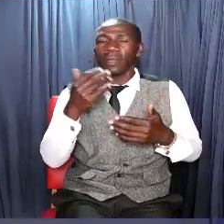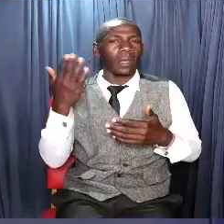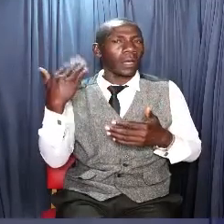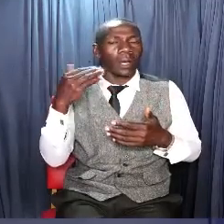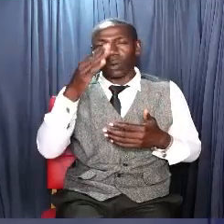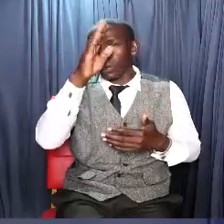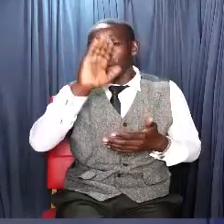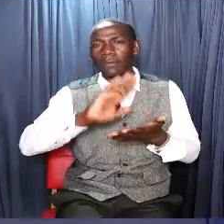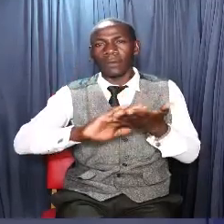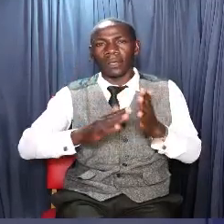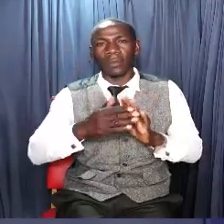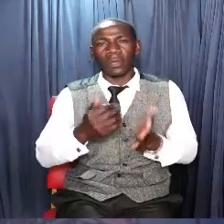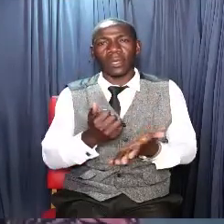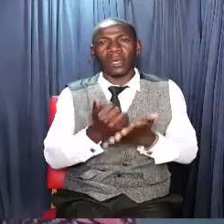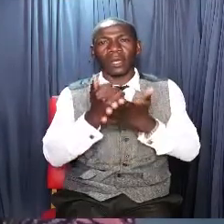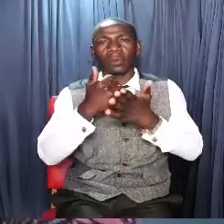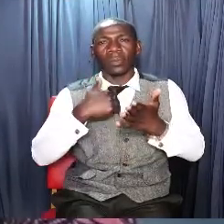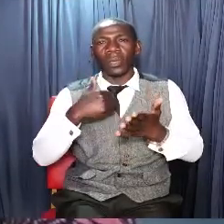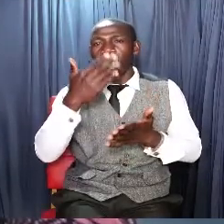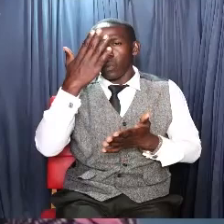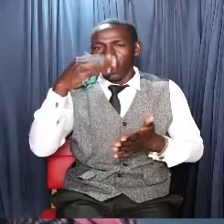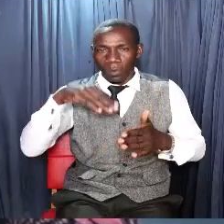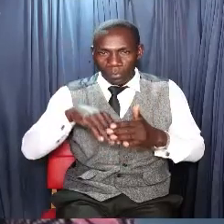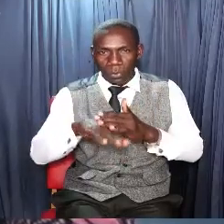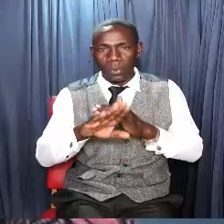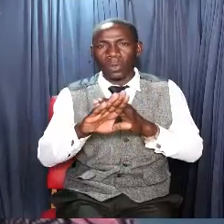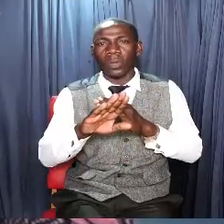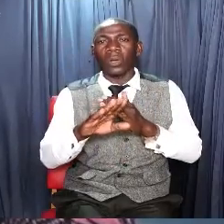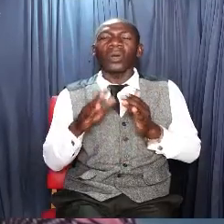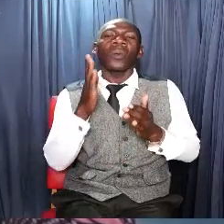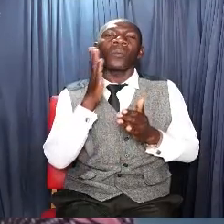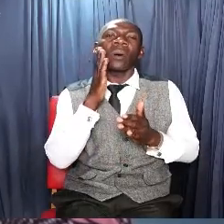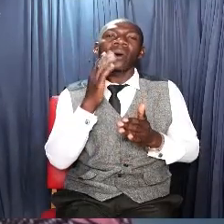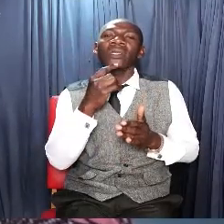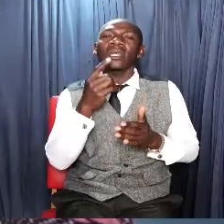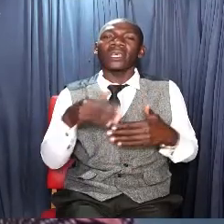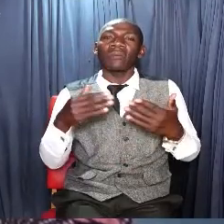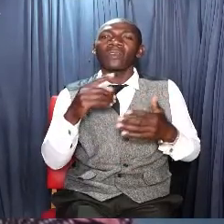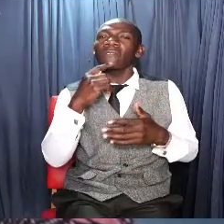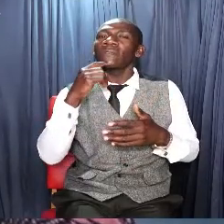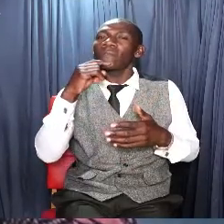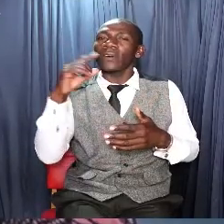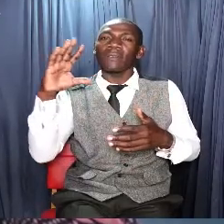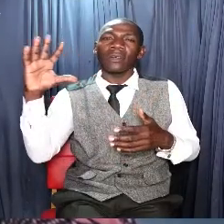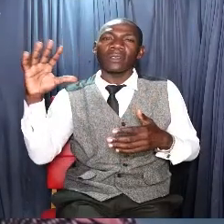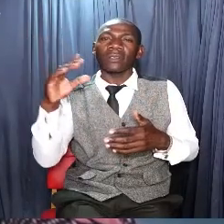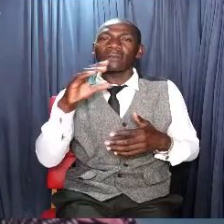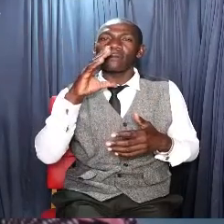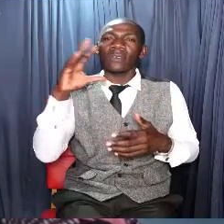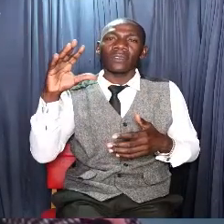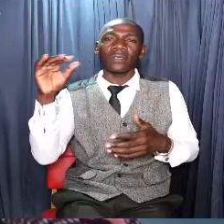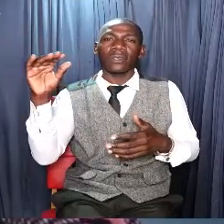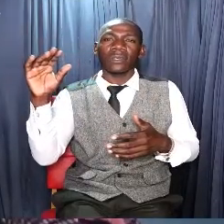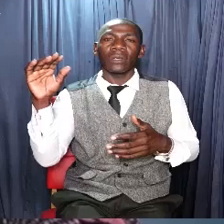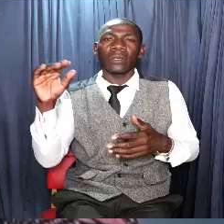Mungu nisaidie. No, God help me. Mbona niende kwa mamangu? Why should I go to my mom? Nimwambie nipatie 500. And tell her give me 500 shillings. Hata nizuie